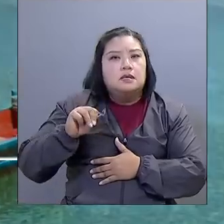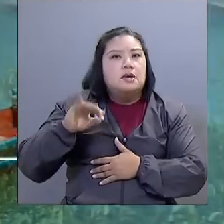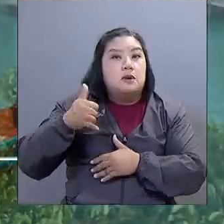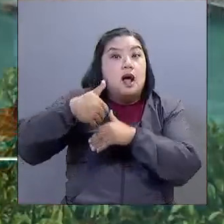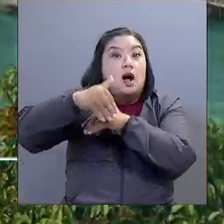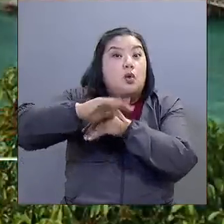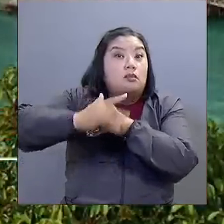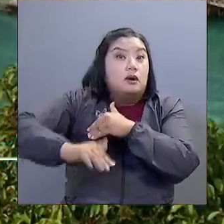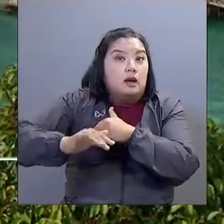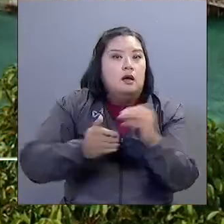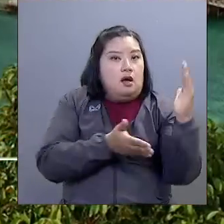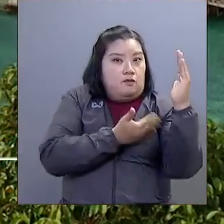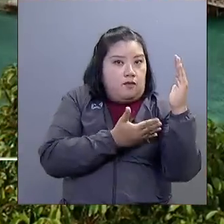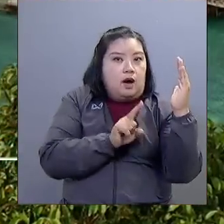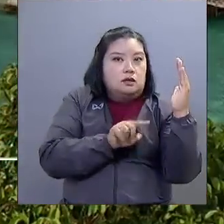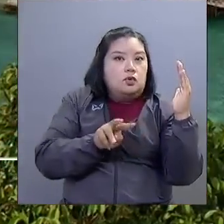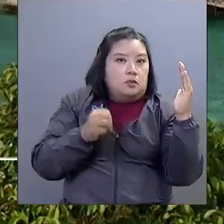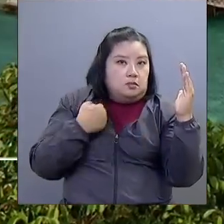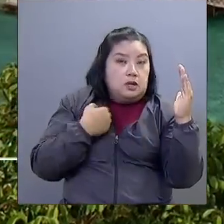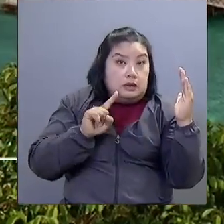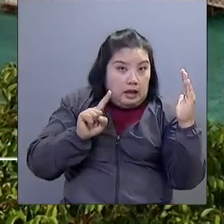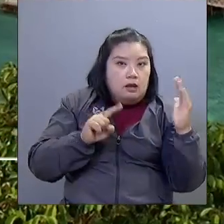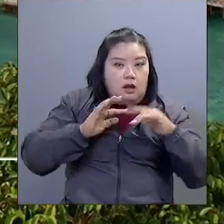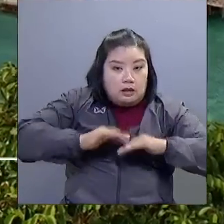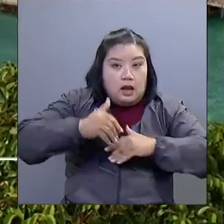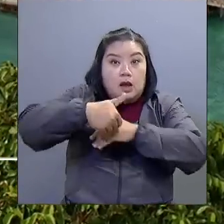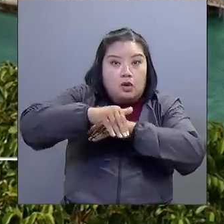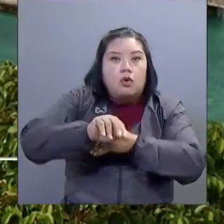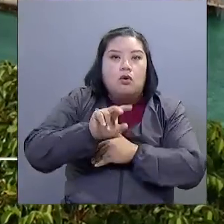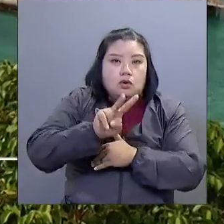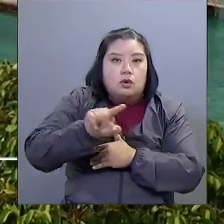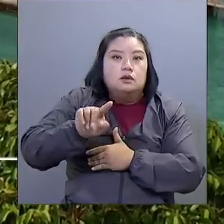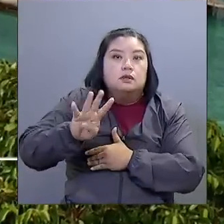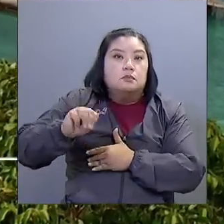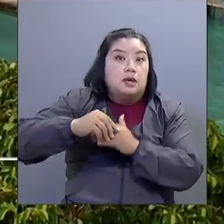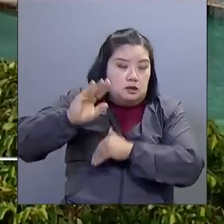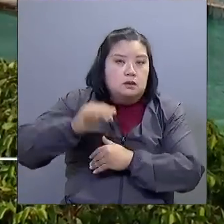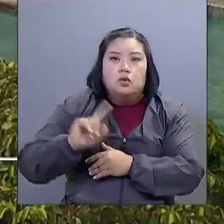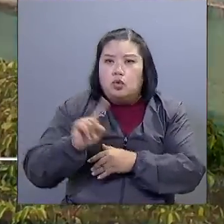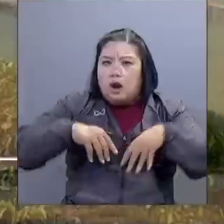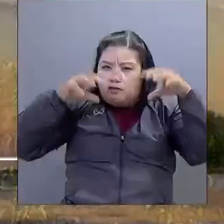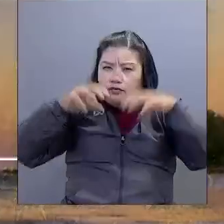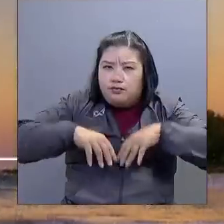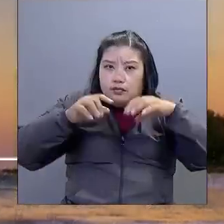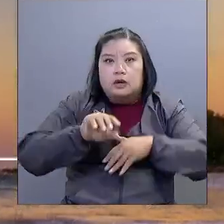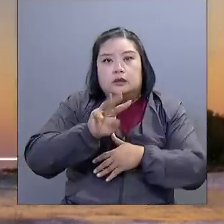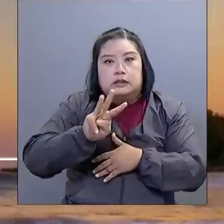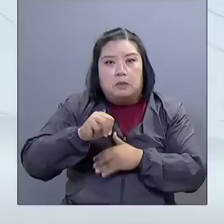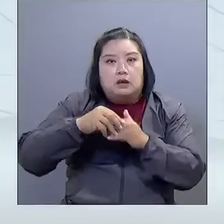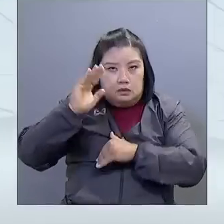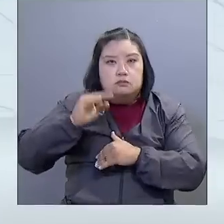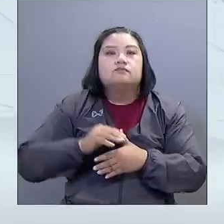ด้านฝั่งอันดามันคลื่นสูง 1-2 เมตรห่างฝั่งคลื่นสูง 2-4 เมตรและบริเวณที่มีฝนฟ้าคะนองคลื่นสูงมากกว่า4เมตร